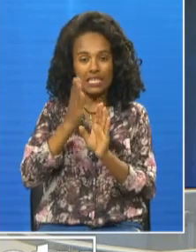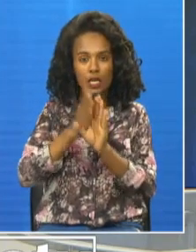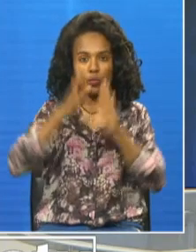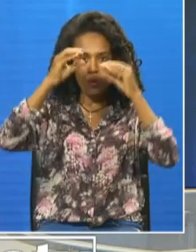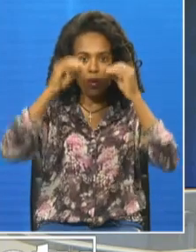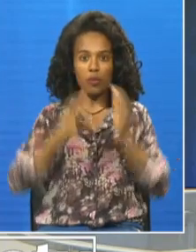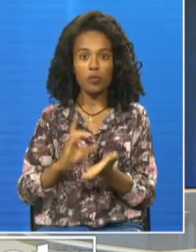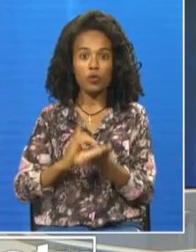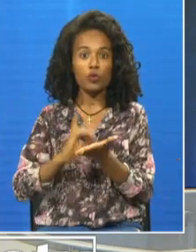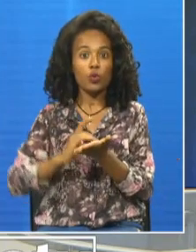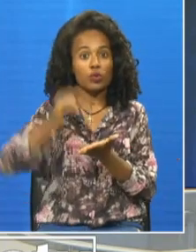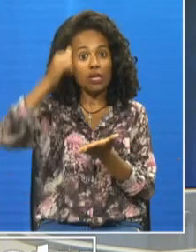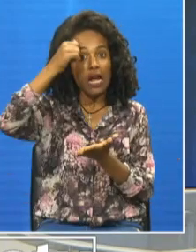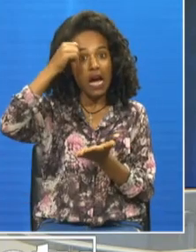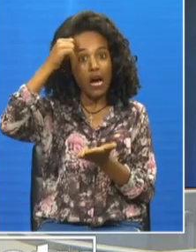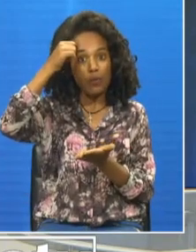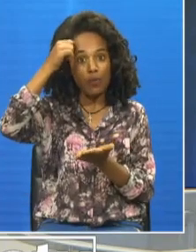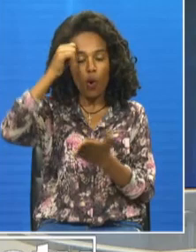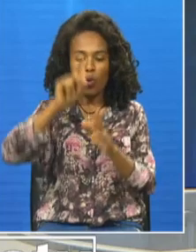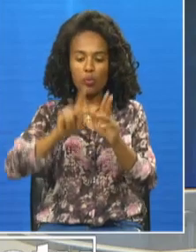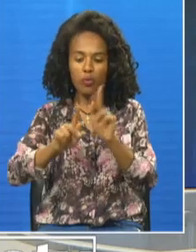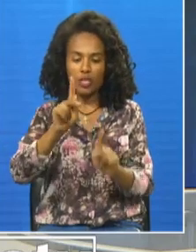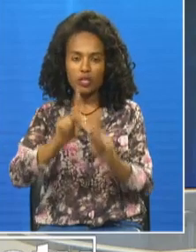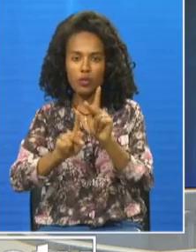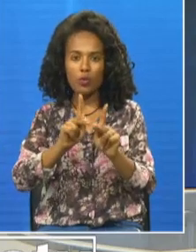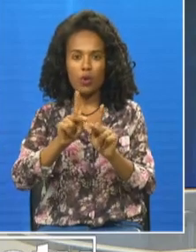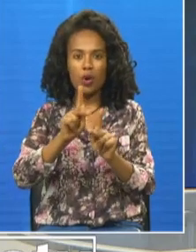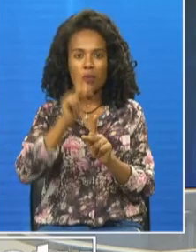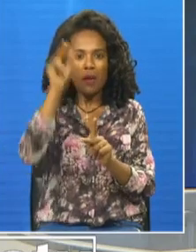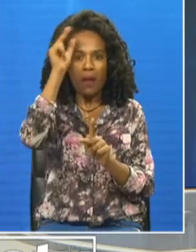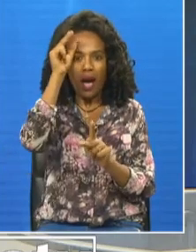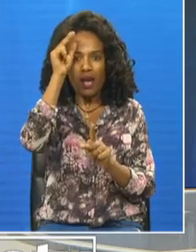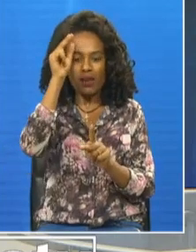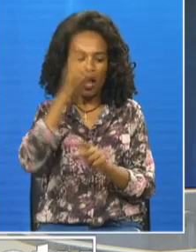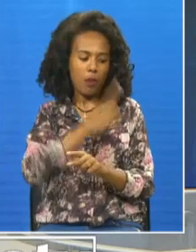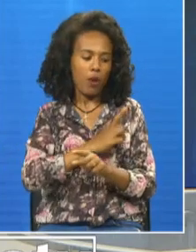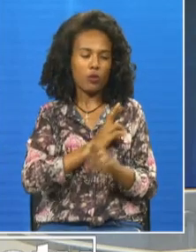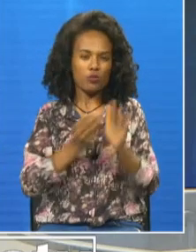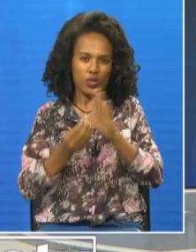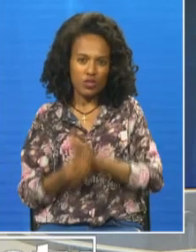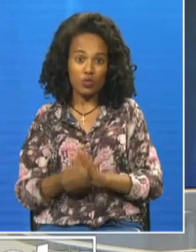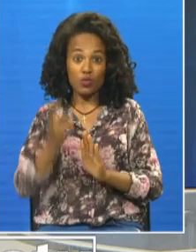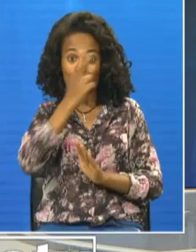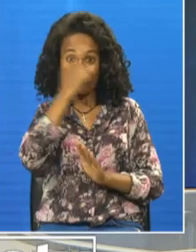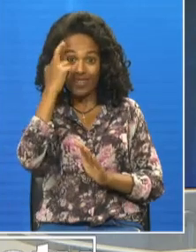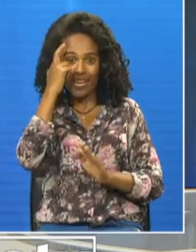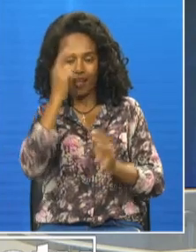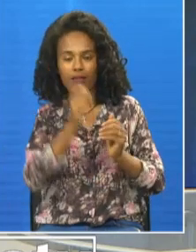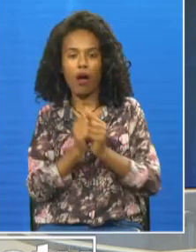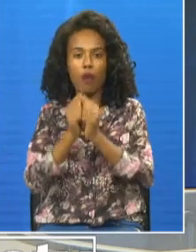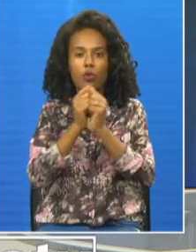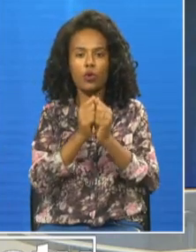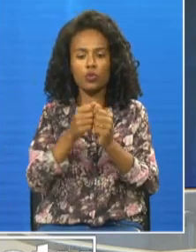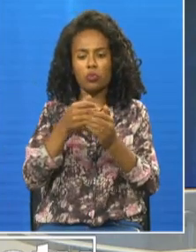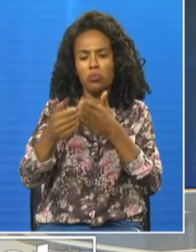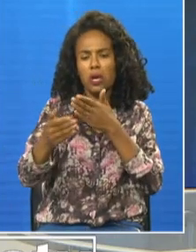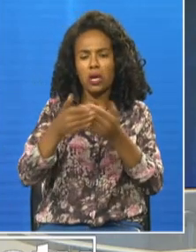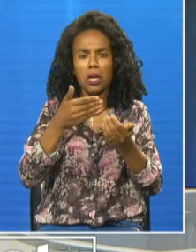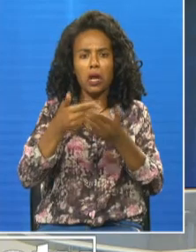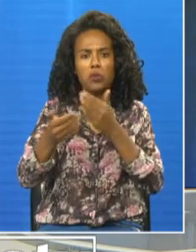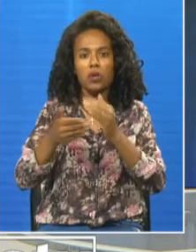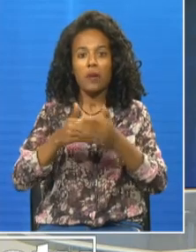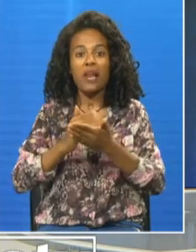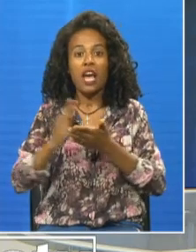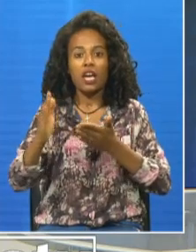አሁን ድርድሩ ያለው የህይወት ጉዳይ ስለሆነ እኮ ነው። ማህበረሰቡ በሃይማኖትና እምነት ተጽዕኖ ከራሱ የሚጠበቀውን ኃላፊነት መዘንጋቱ